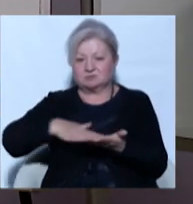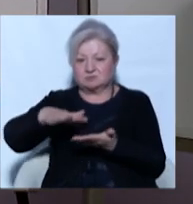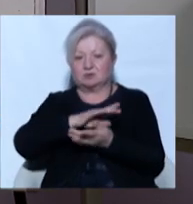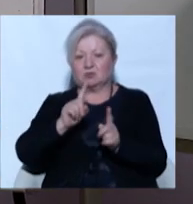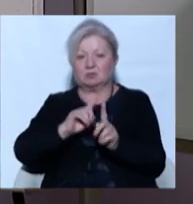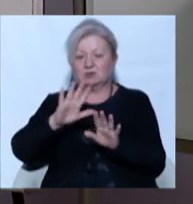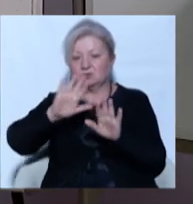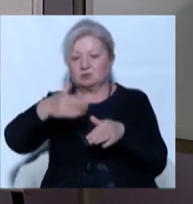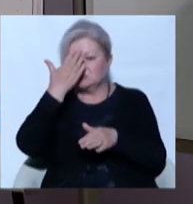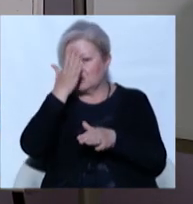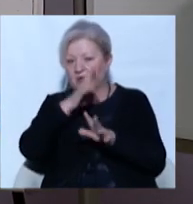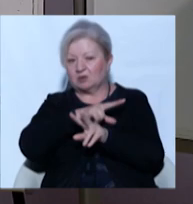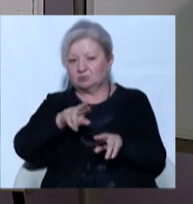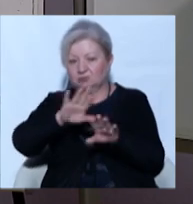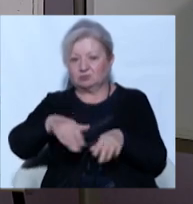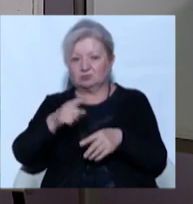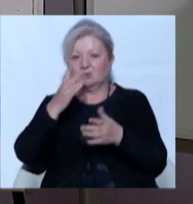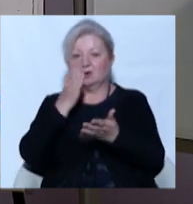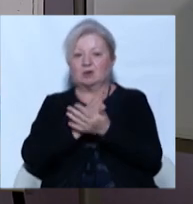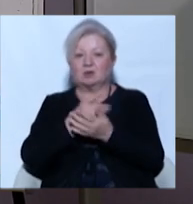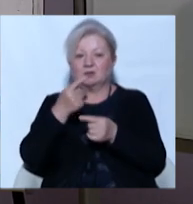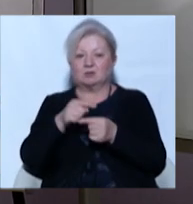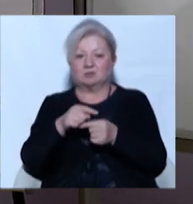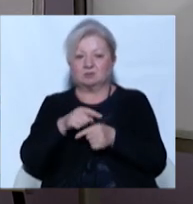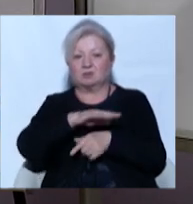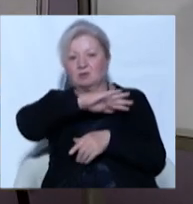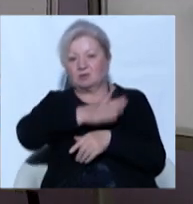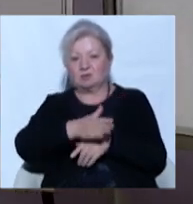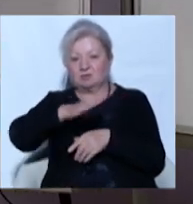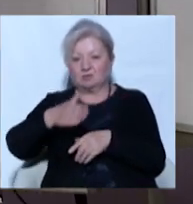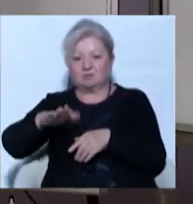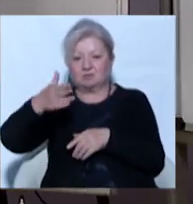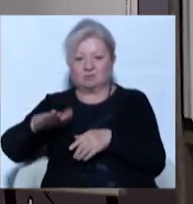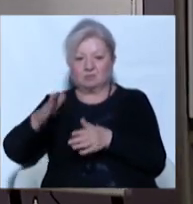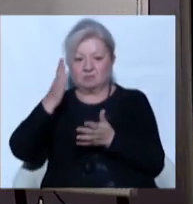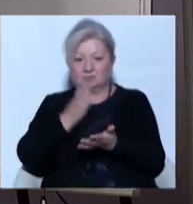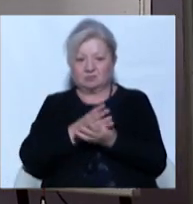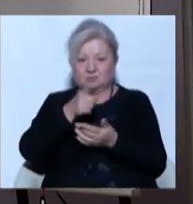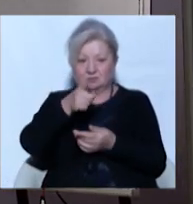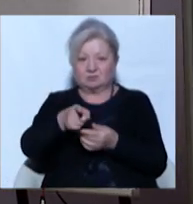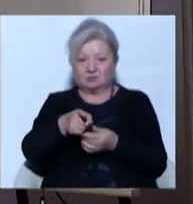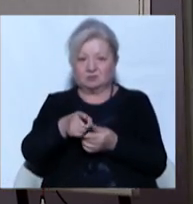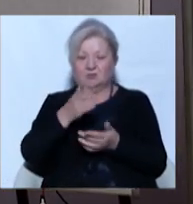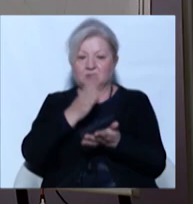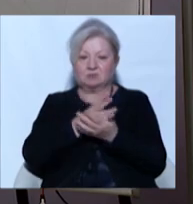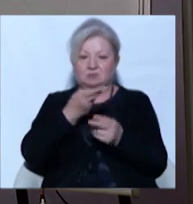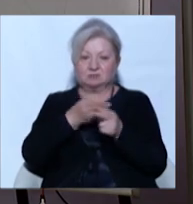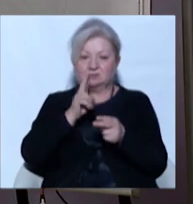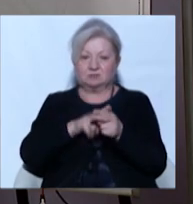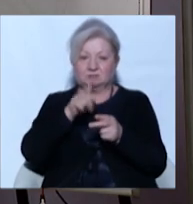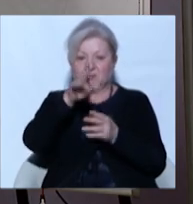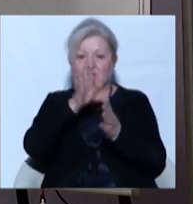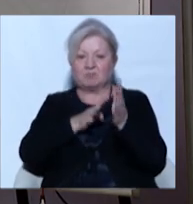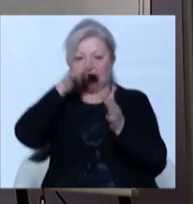ნებისმიერი სხვა ზედაპირისაგან, რომელიც არ არის სარკისებული, ხდება დიფუზიური არეკლა. აი ზედაპირი არის უსწორმასწორო, შესაბამისად